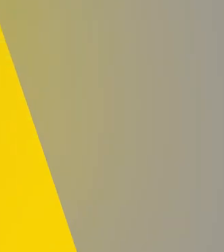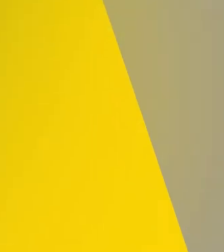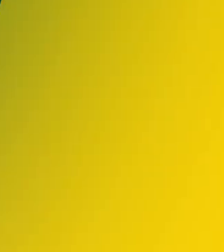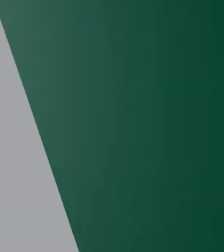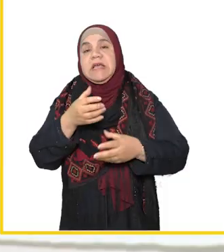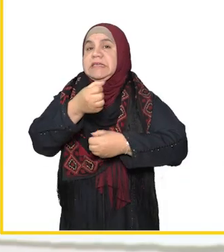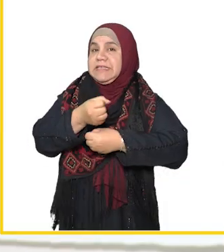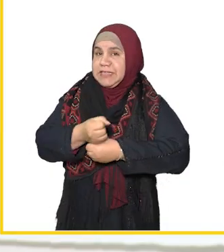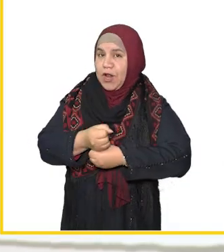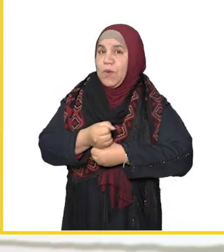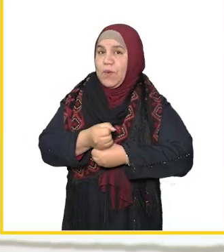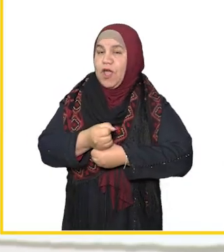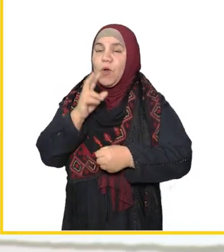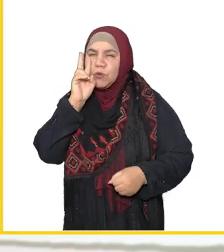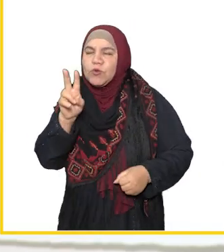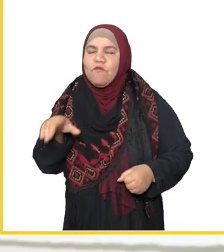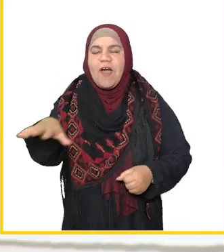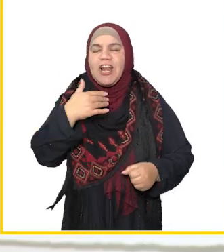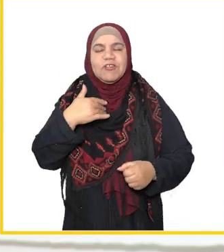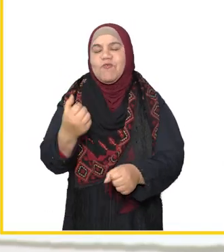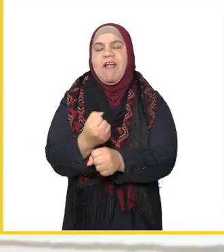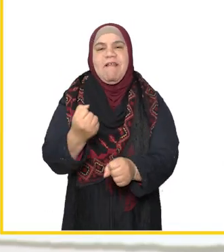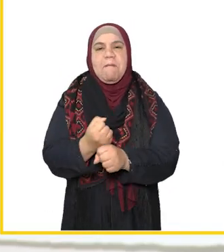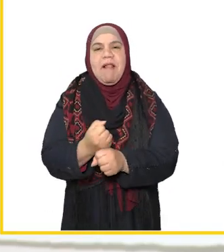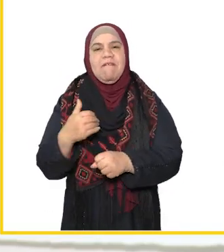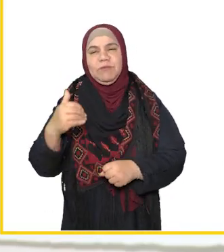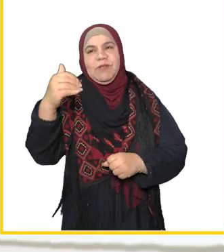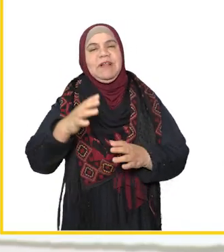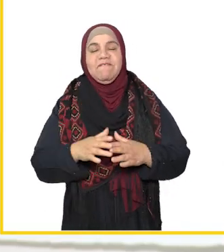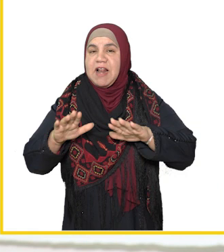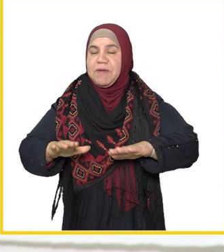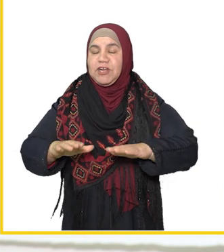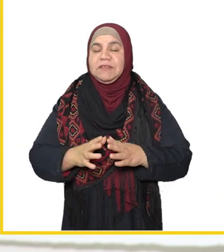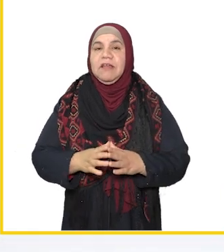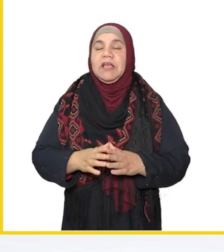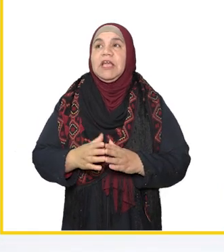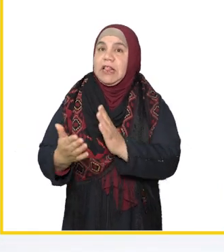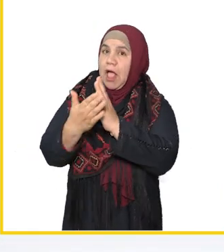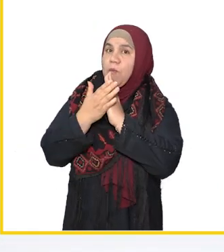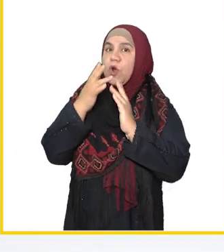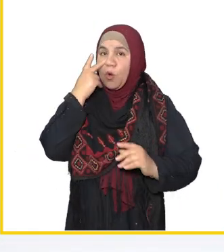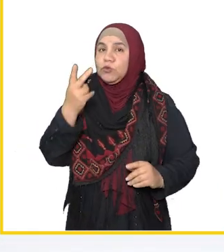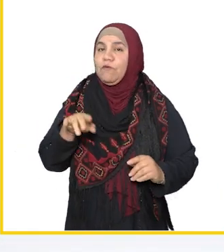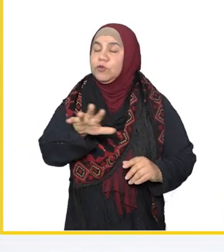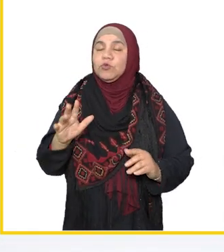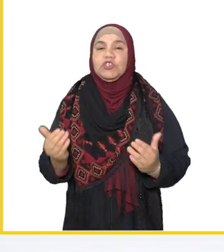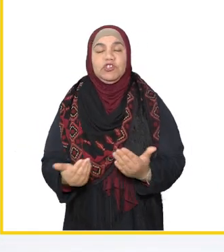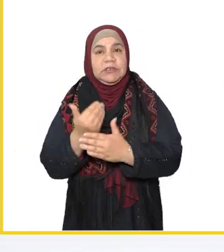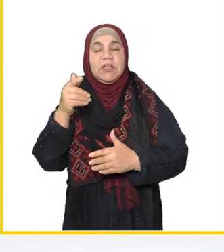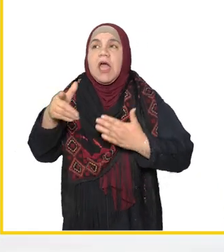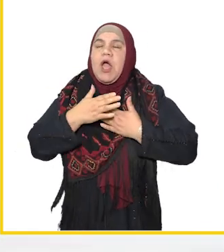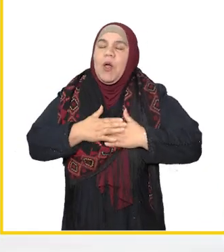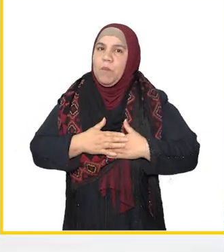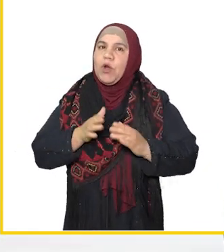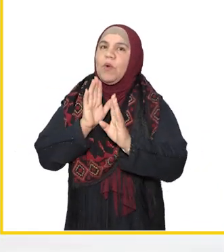المجتمع. استنونا وشوفوا شو رح نصير في المجلس. ادعمونا وشوفوا شو جديدنا